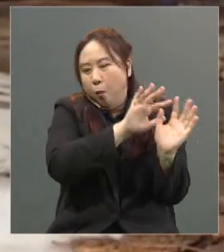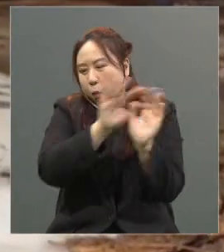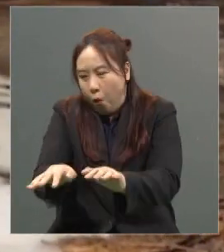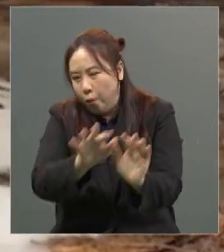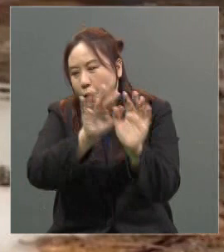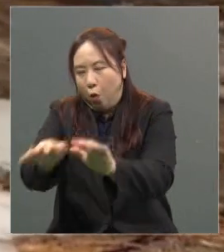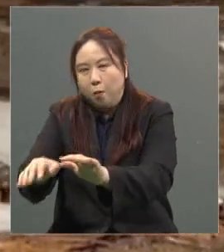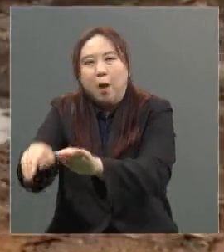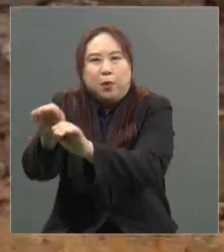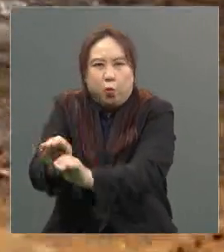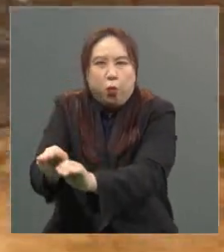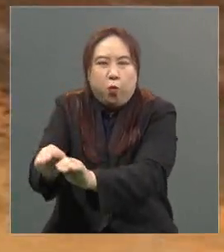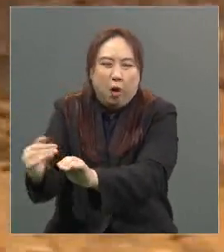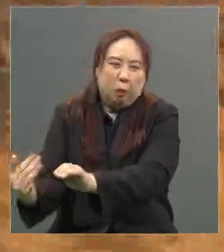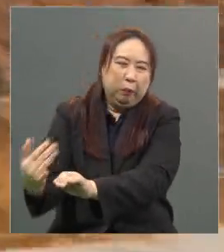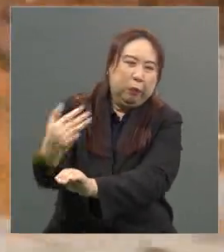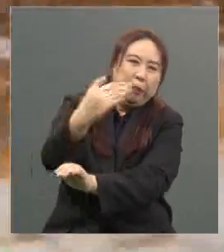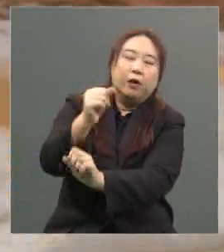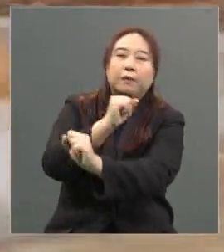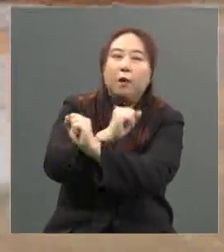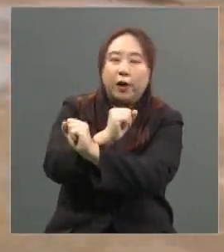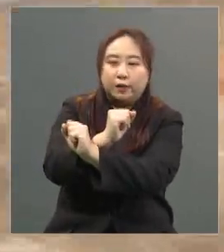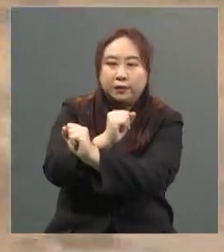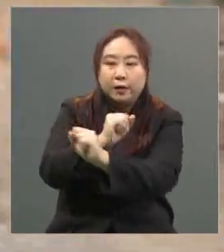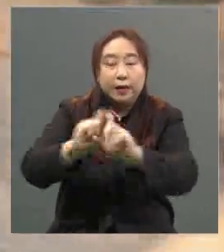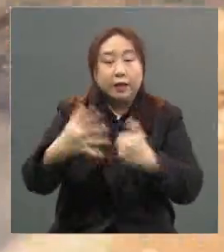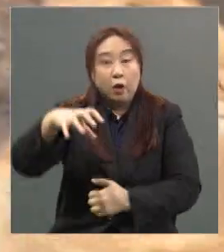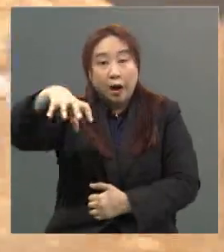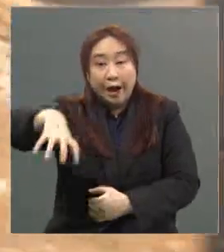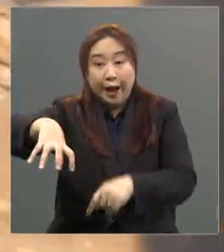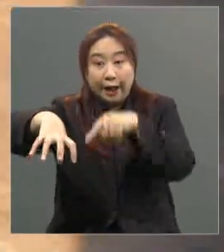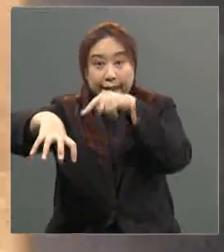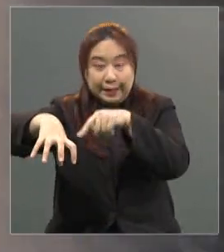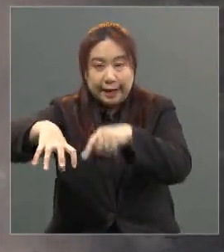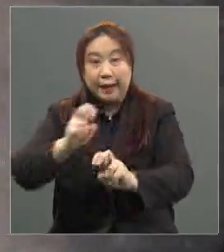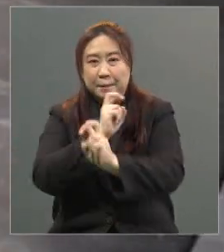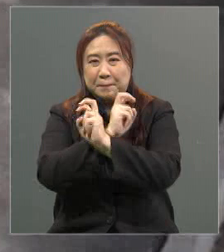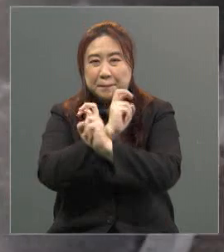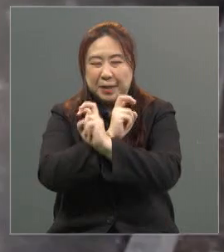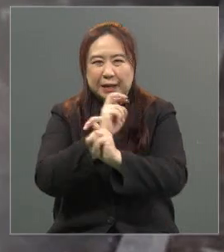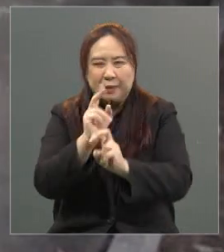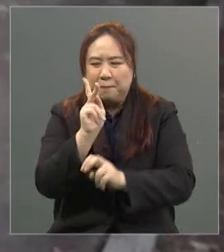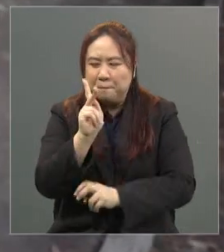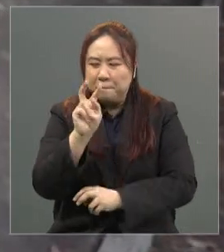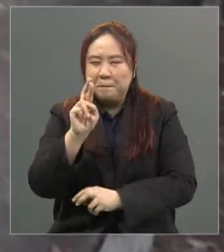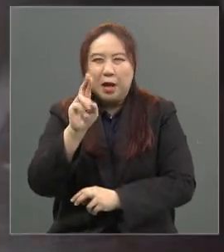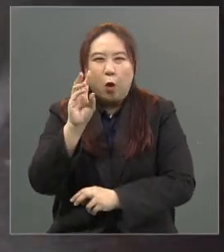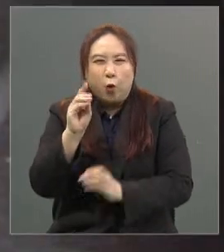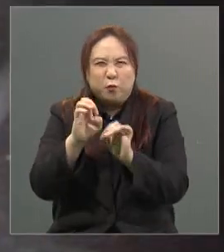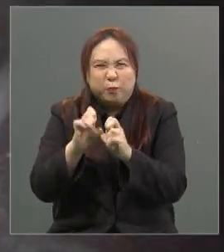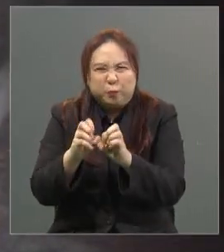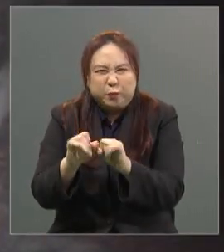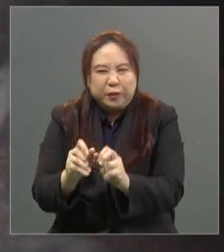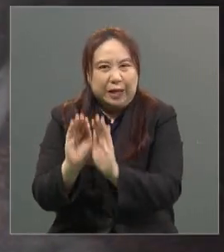นอกสถานที่แล้วจะไปกระทบต่อชุมชนทีนี้ตัวโกดังแห่งนี้เนี่ยใช้เก็บสารเคมีที่เป็นกรดเข้มข้นอยู่หลายชนิดเลย